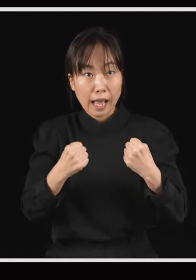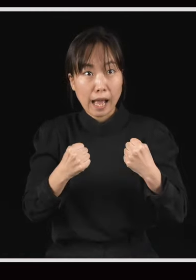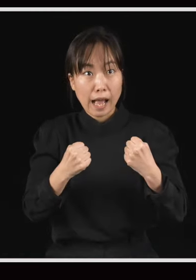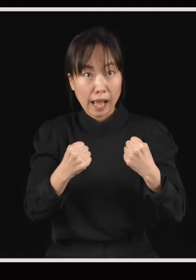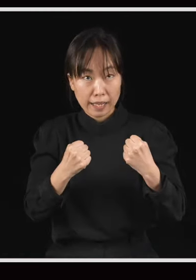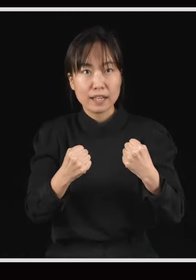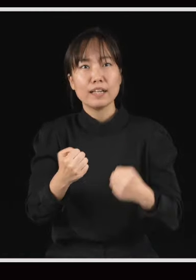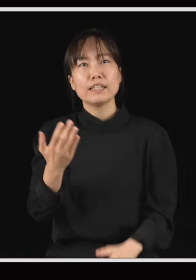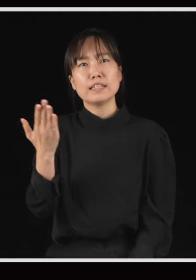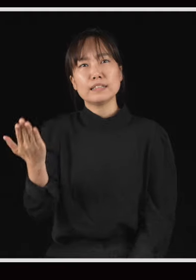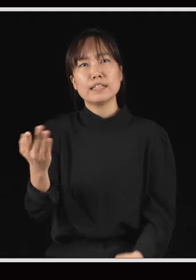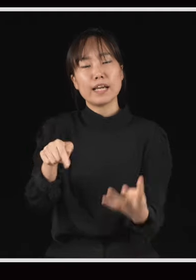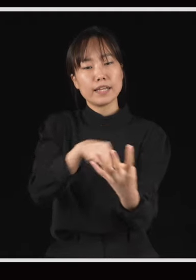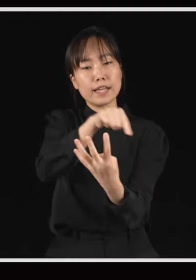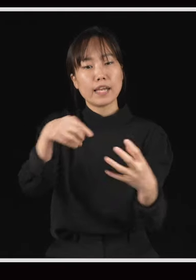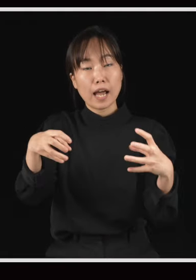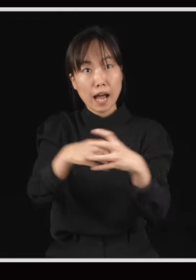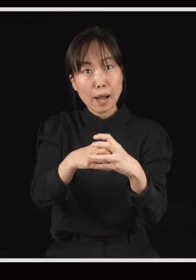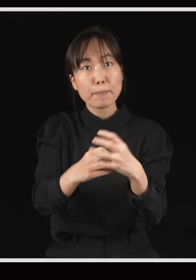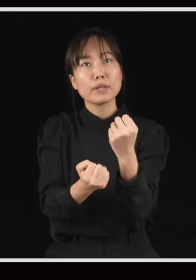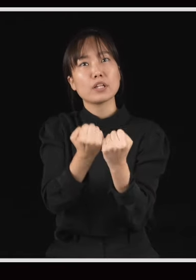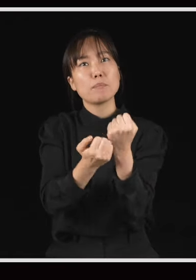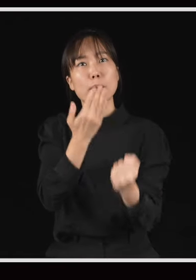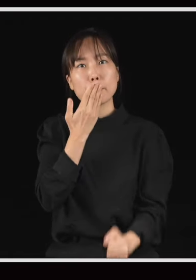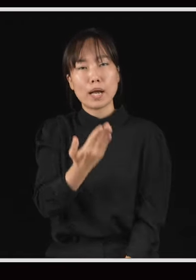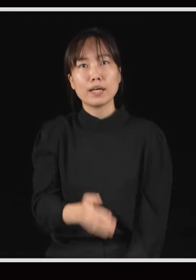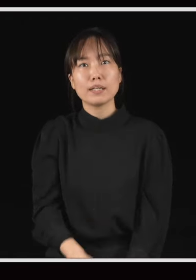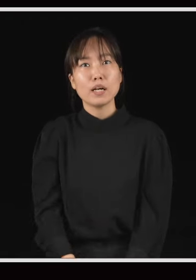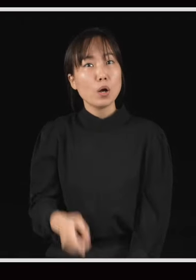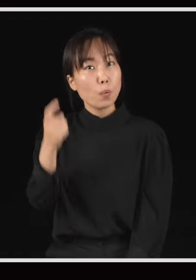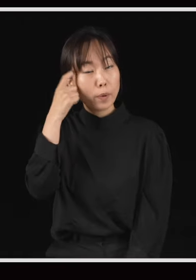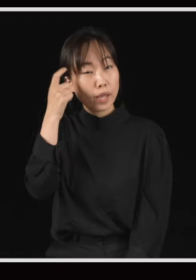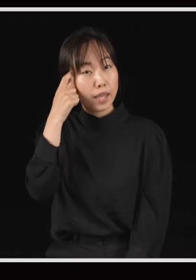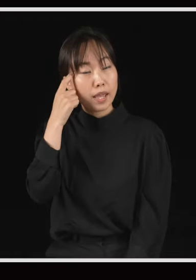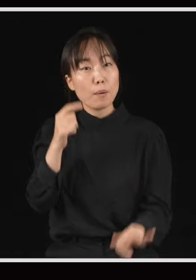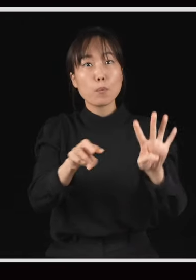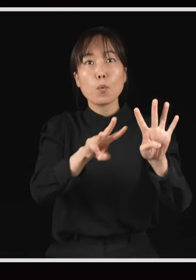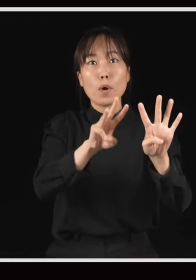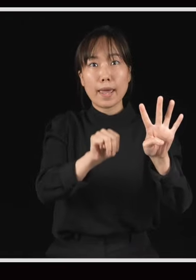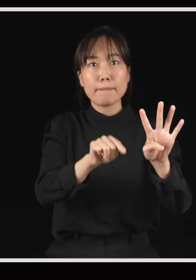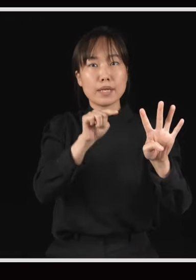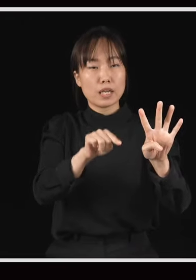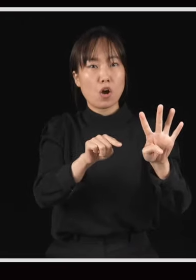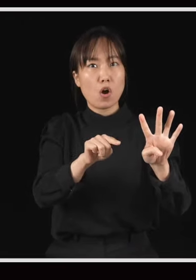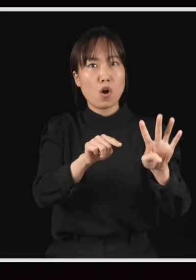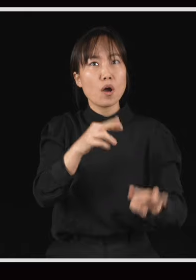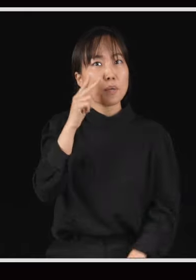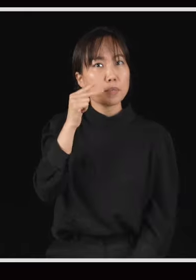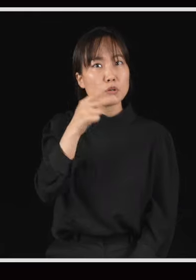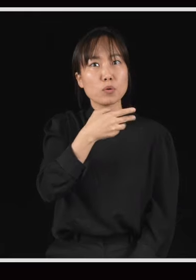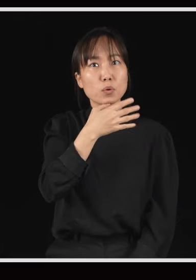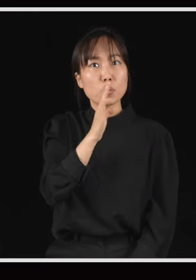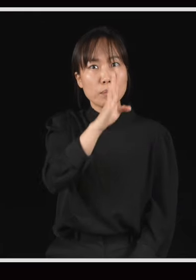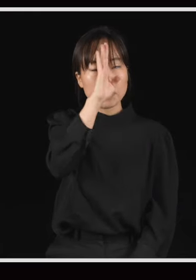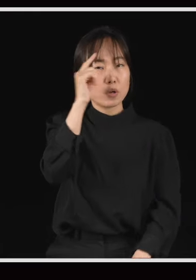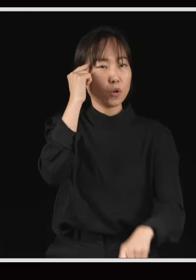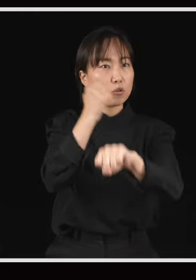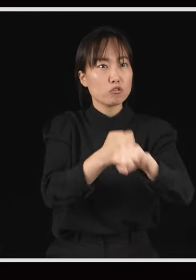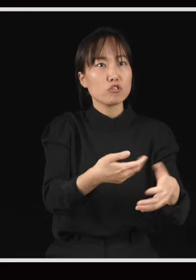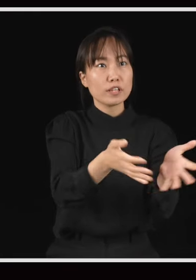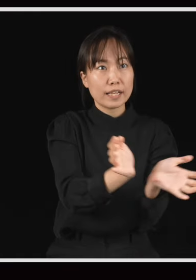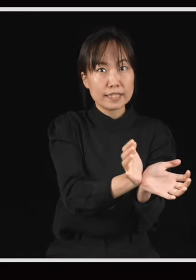사람의 건강은 기본적으로 이 네 가지로 이루어져 있다고 그냥 보셔도 돼요. 왜냐하면 이 4M이라는 개념은 미국